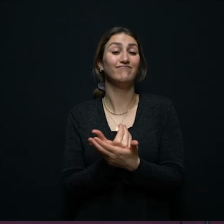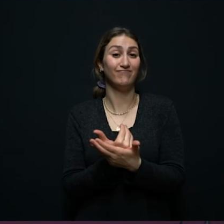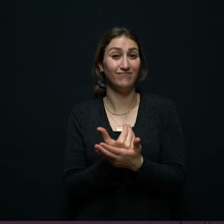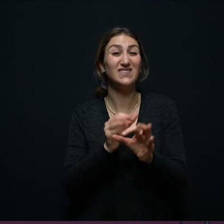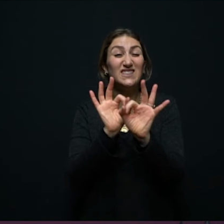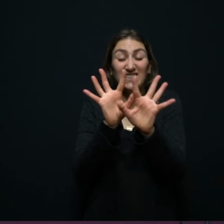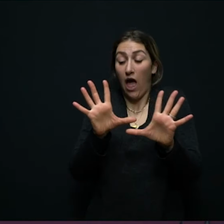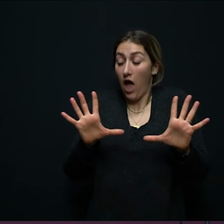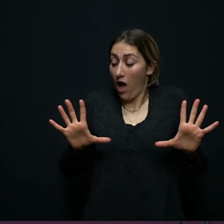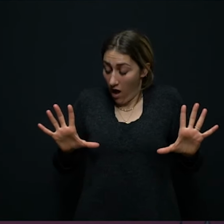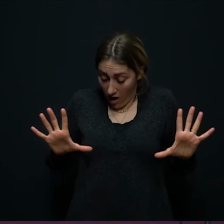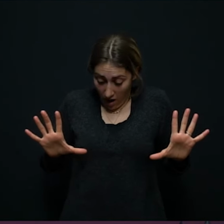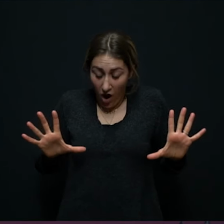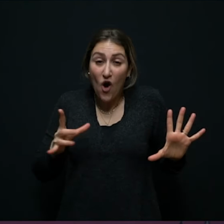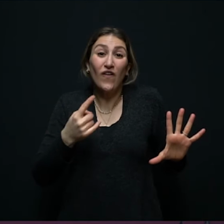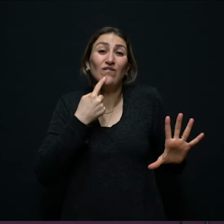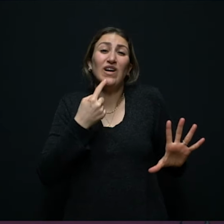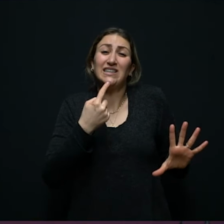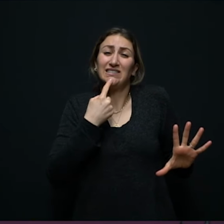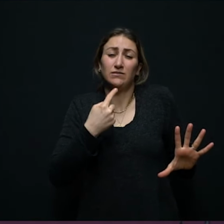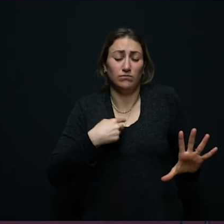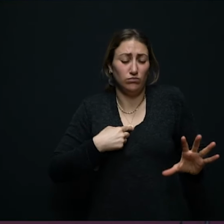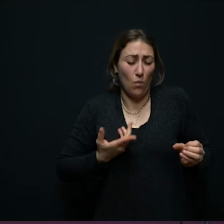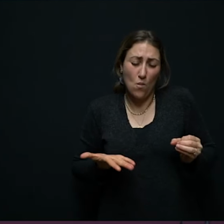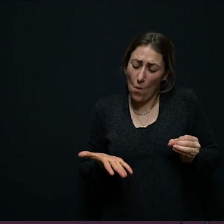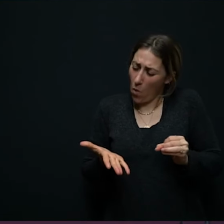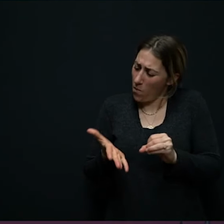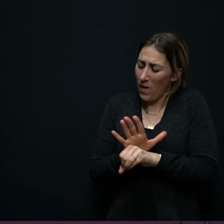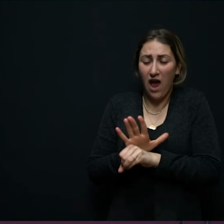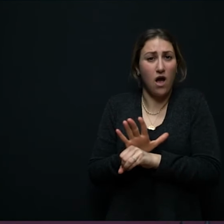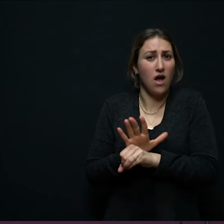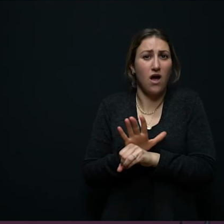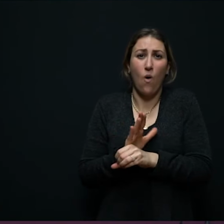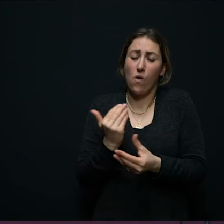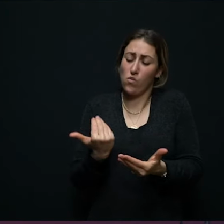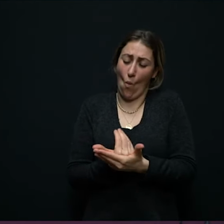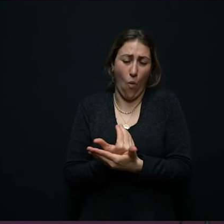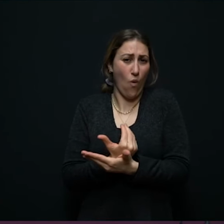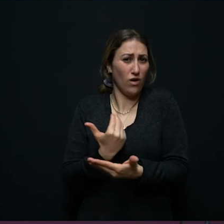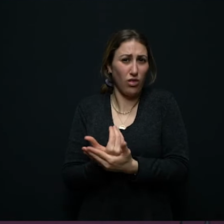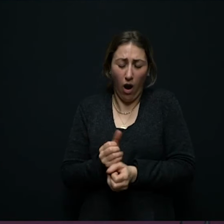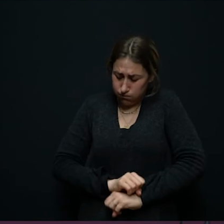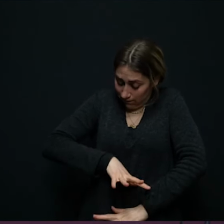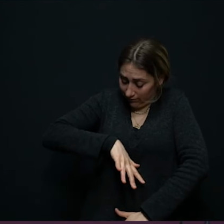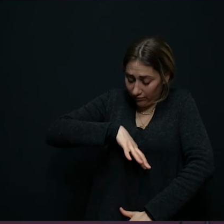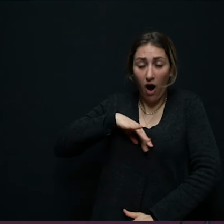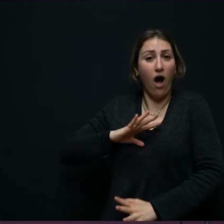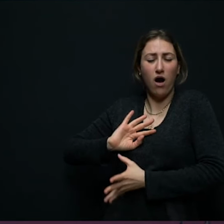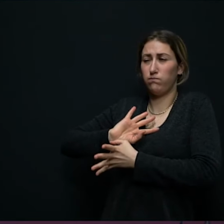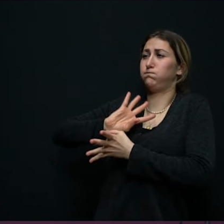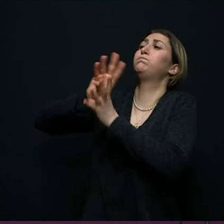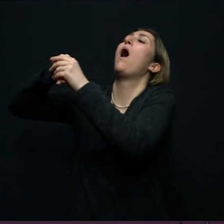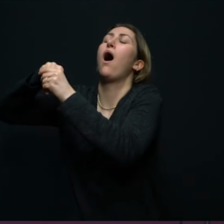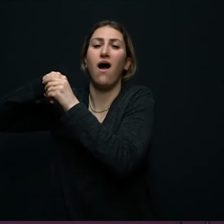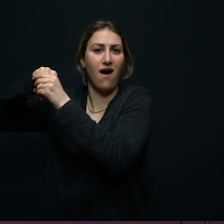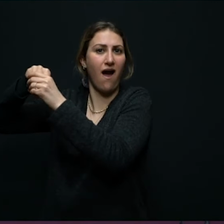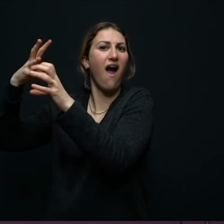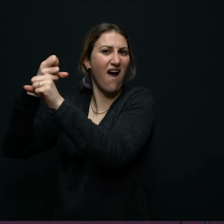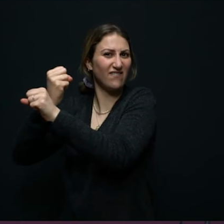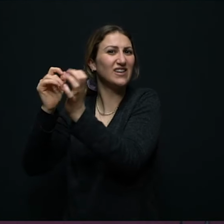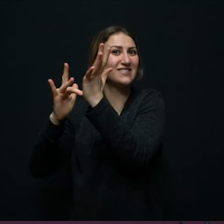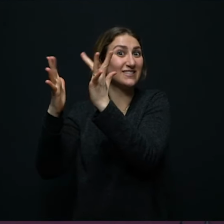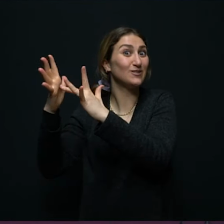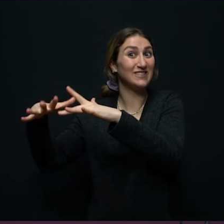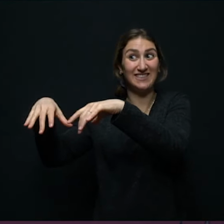christ notre problème c'est que lorsque nous ne sommes pas pleinement satisfaits en christ nous prenons christ